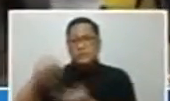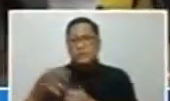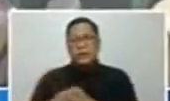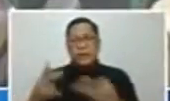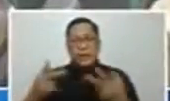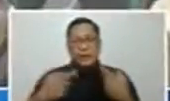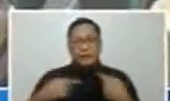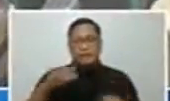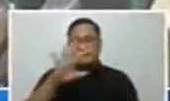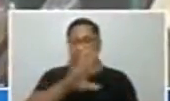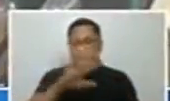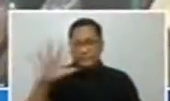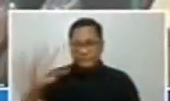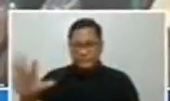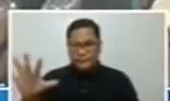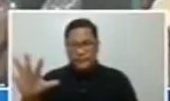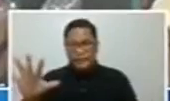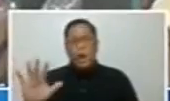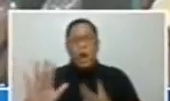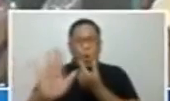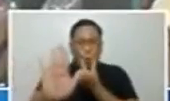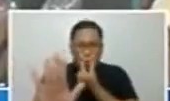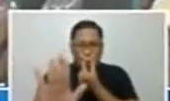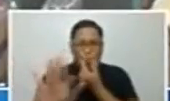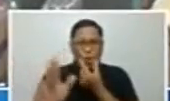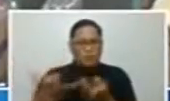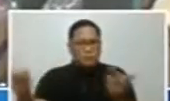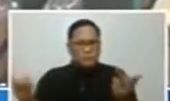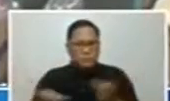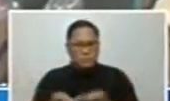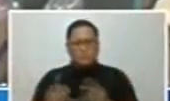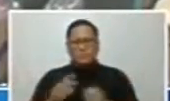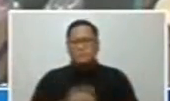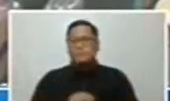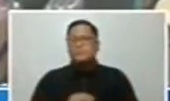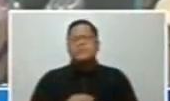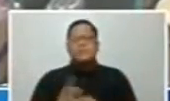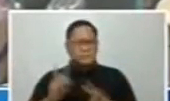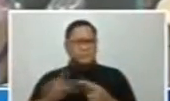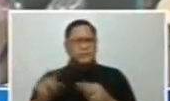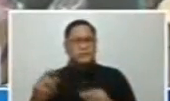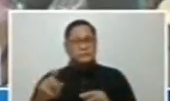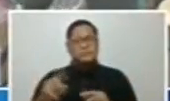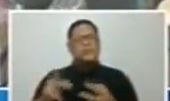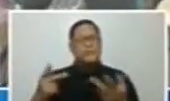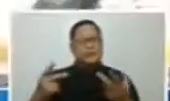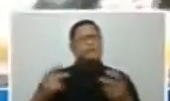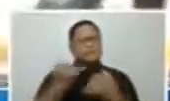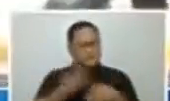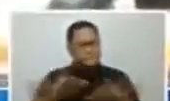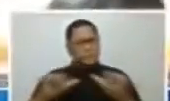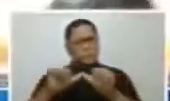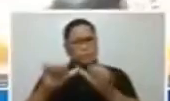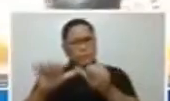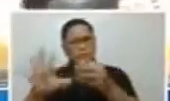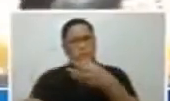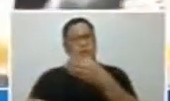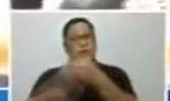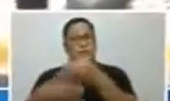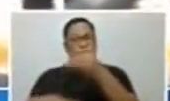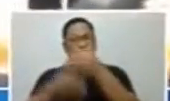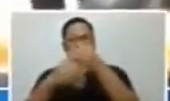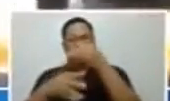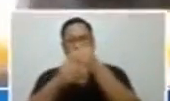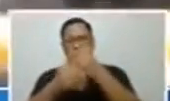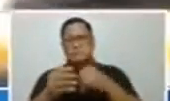5,088 positive cases, no. Sinobrahan pa niya yung ating Manila at saka yung Quezon City.